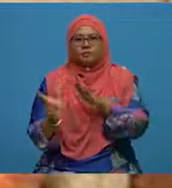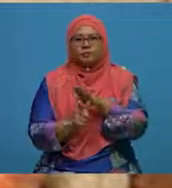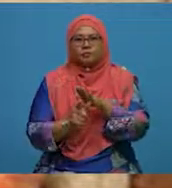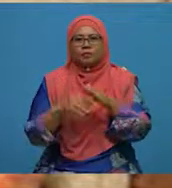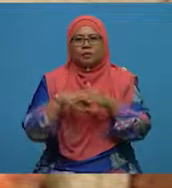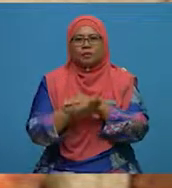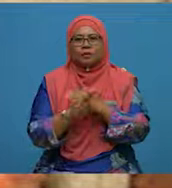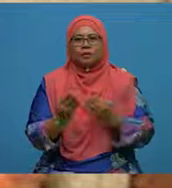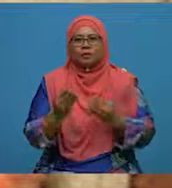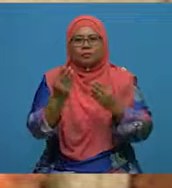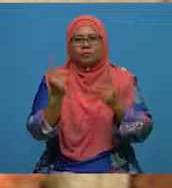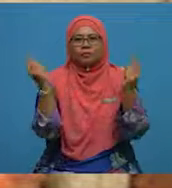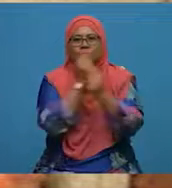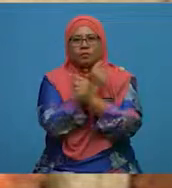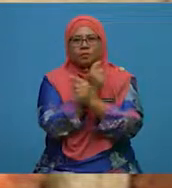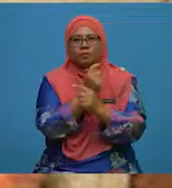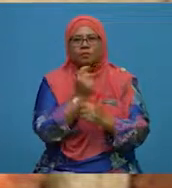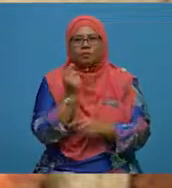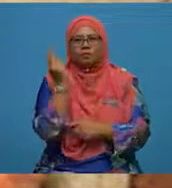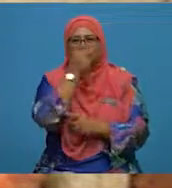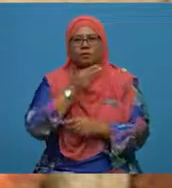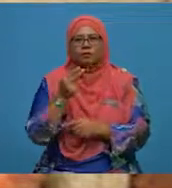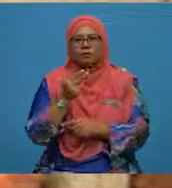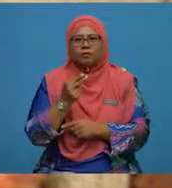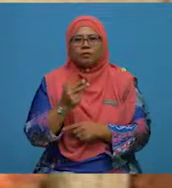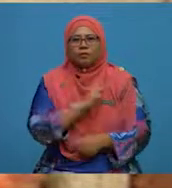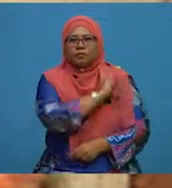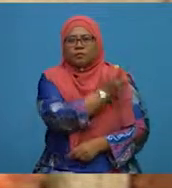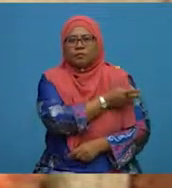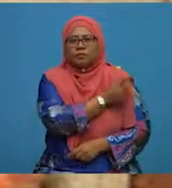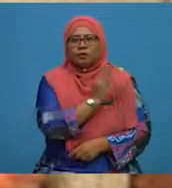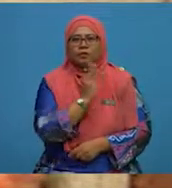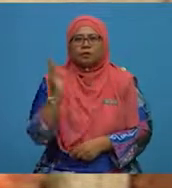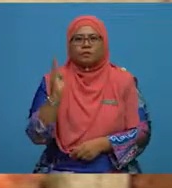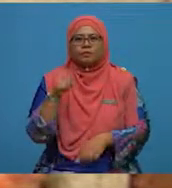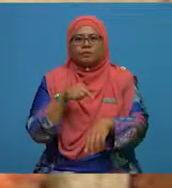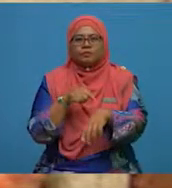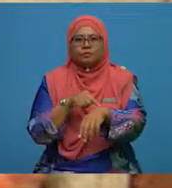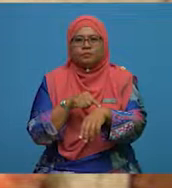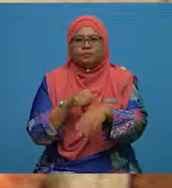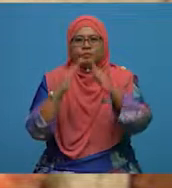memberi tentangan terhadap penjajahan barat di Mesir.